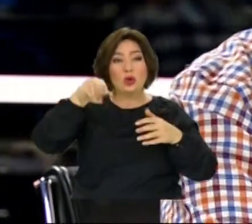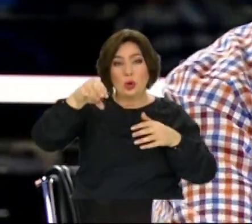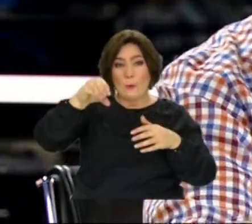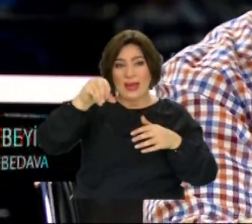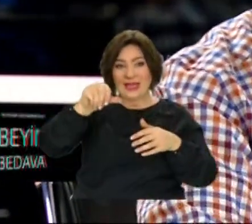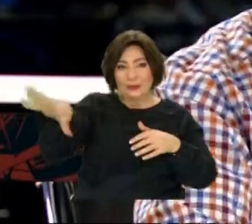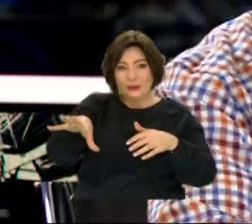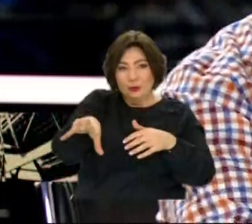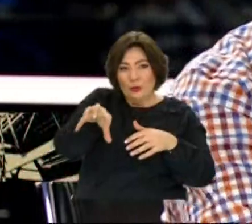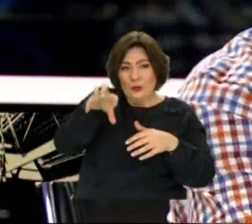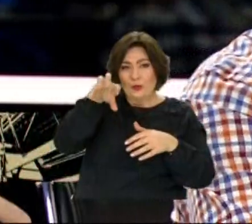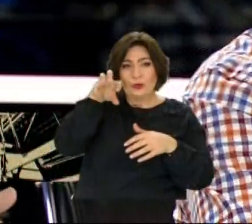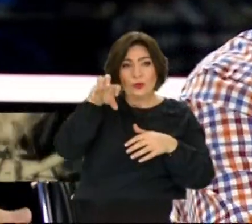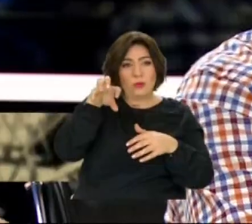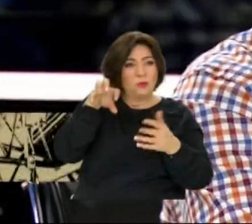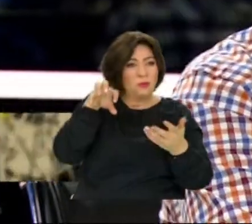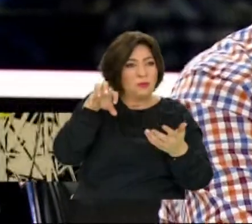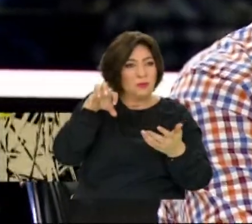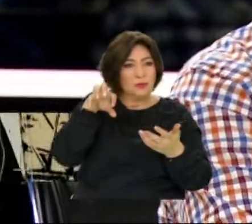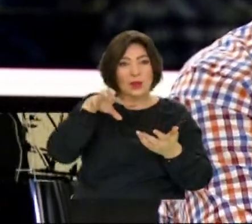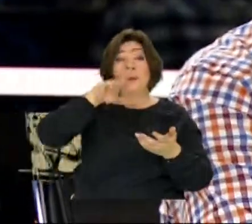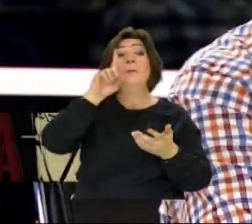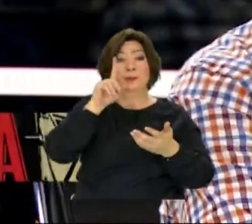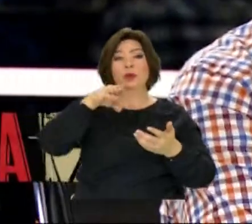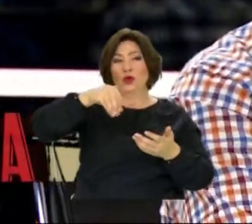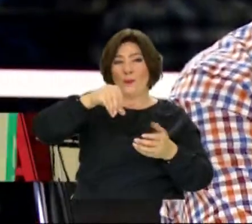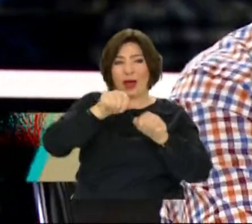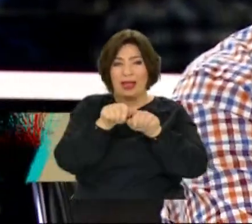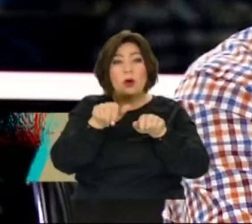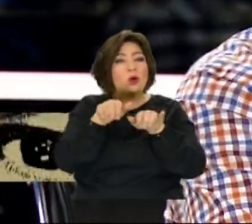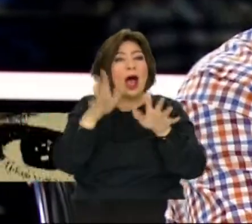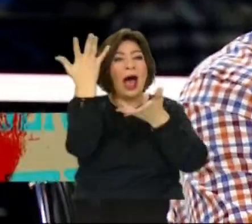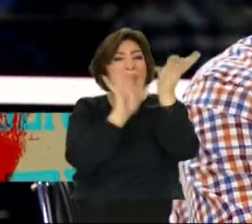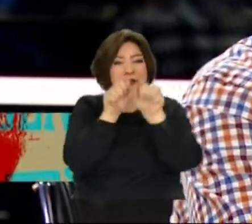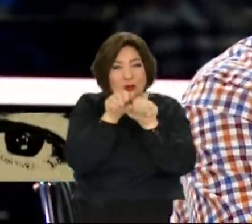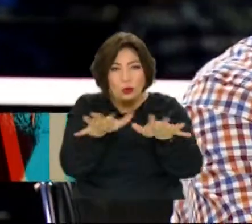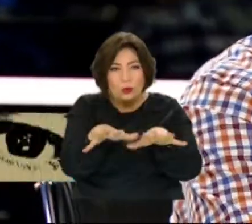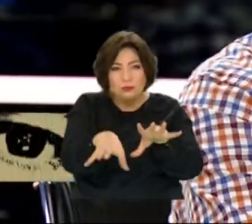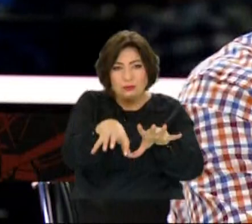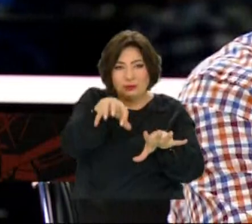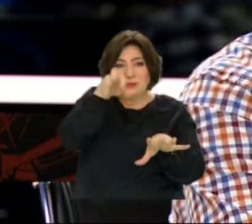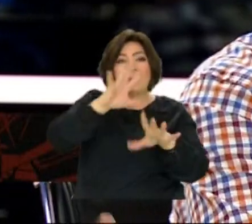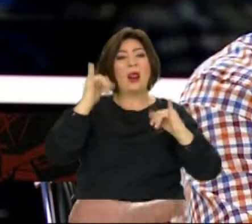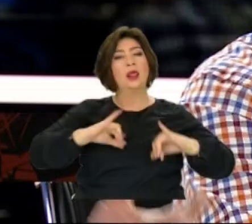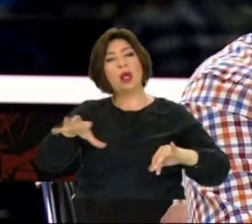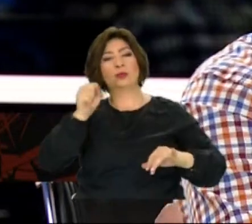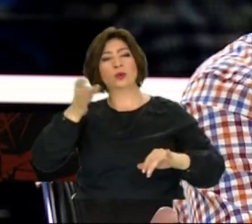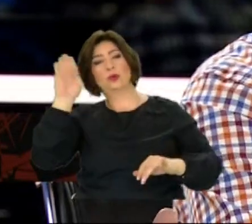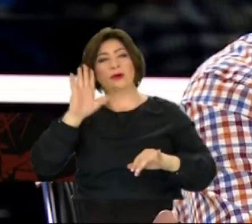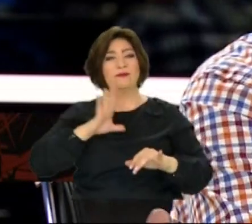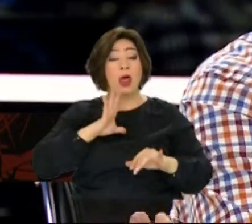topraktan şeyi çeker gibi, yani bir kökü çeker gibi çekmek var. Bir de rahatlıkla alıp götürmek var. Şimdi